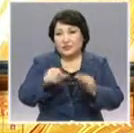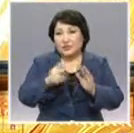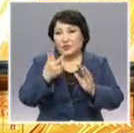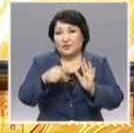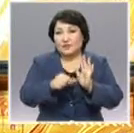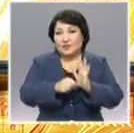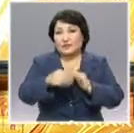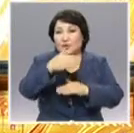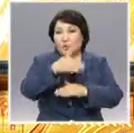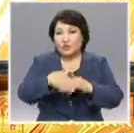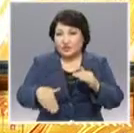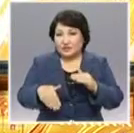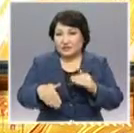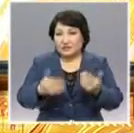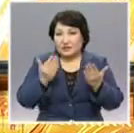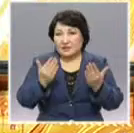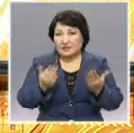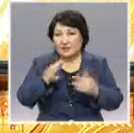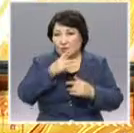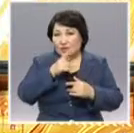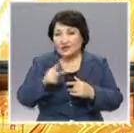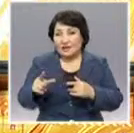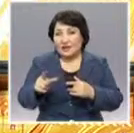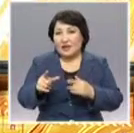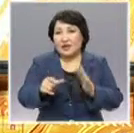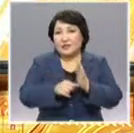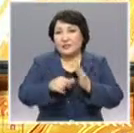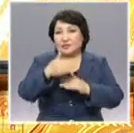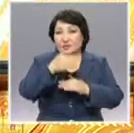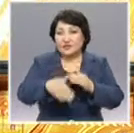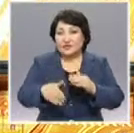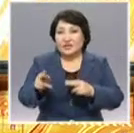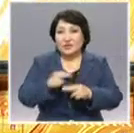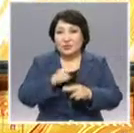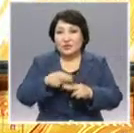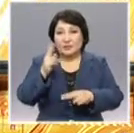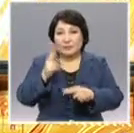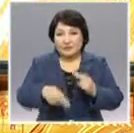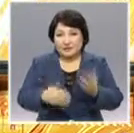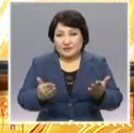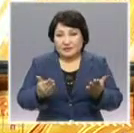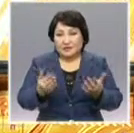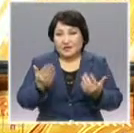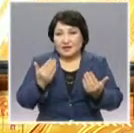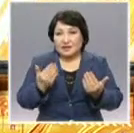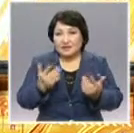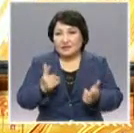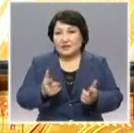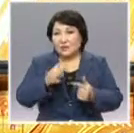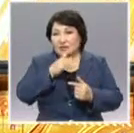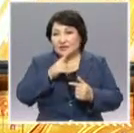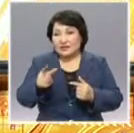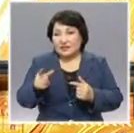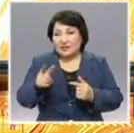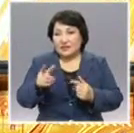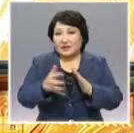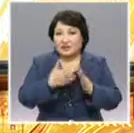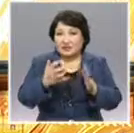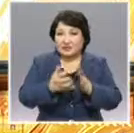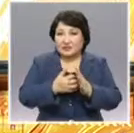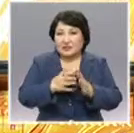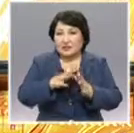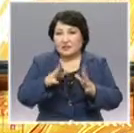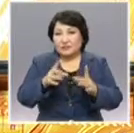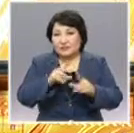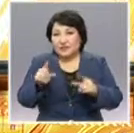36 көшенің қазіргі уақытта 5 көшесін ремонттап бердік. Қазіргі уақытта әкімшіліктің бәрін сол жерде